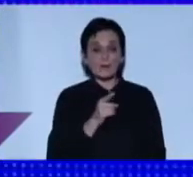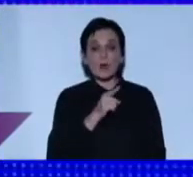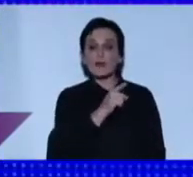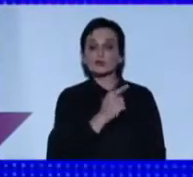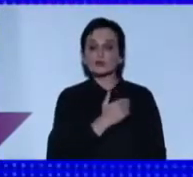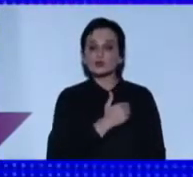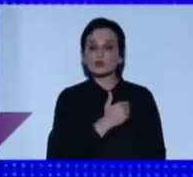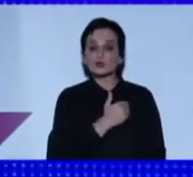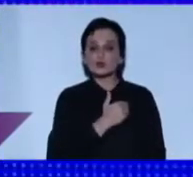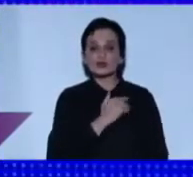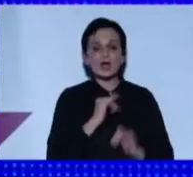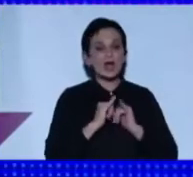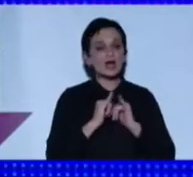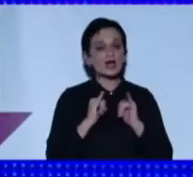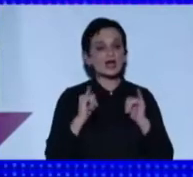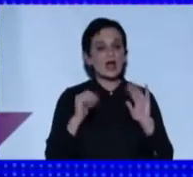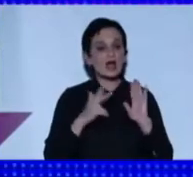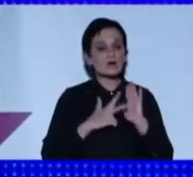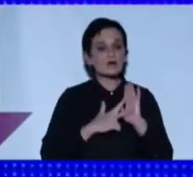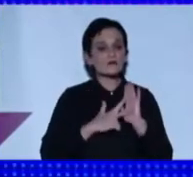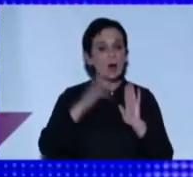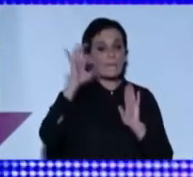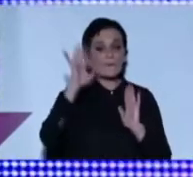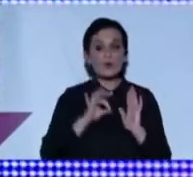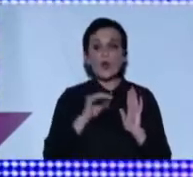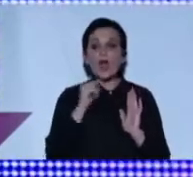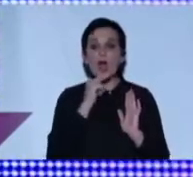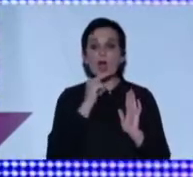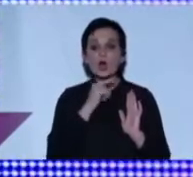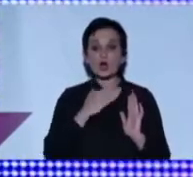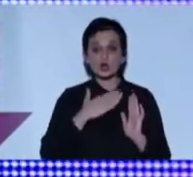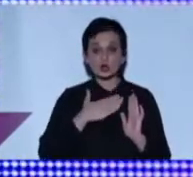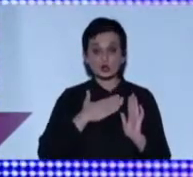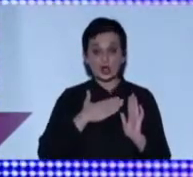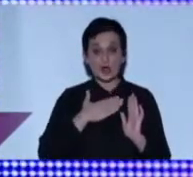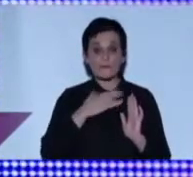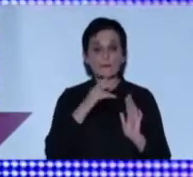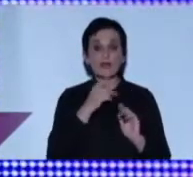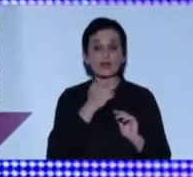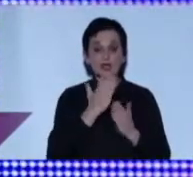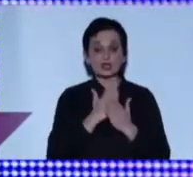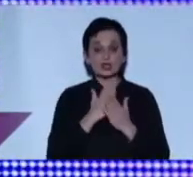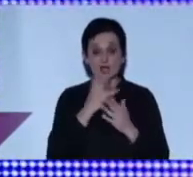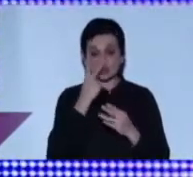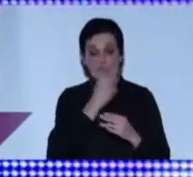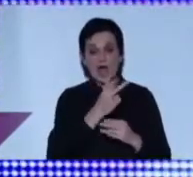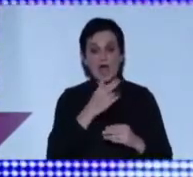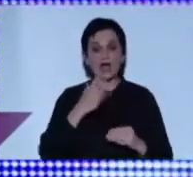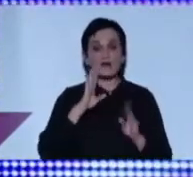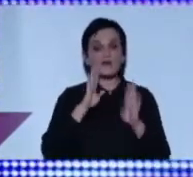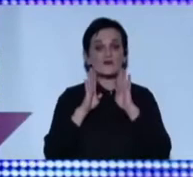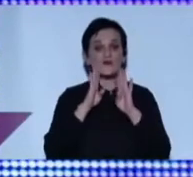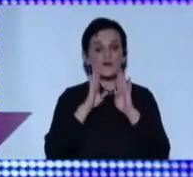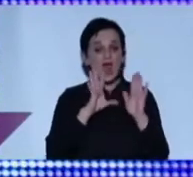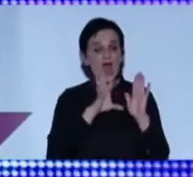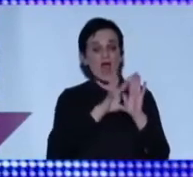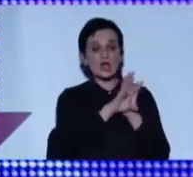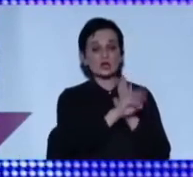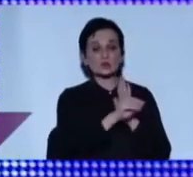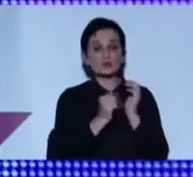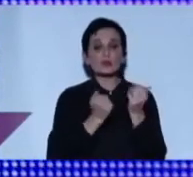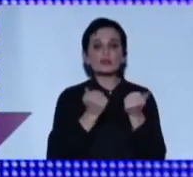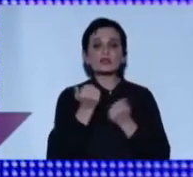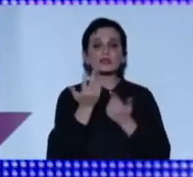მას უნდა რომ თქვათ განვითარდეს 8%-ით ეკონომიკა. მე გეტყვით, რომ ჩემი ლაივი შეგიძლიათ ნახოთ შეცვალა საქართველოს ფეისბუქზე. სტატისტიკის